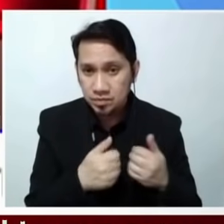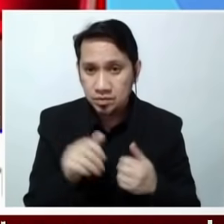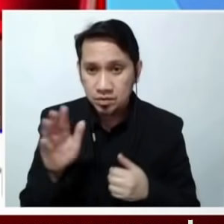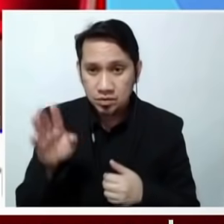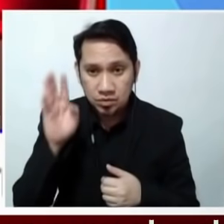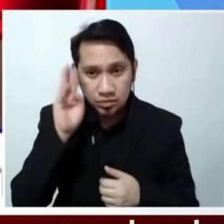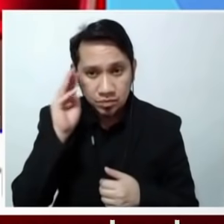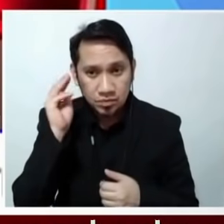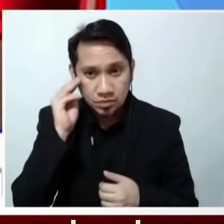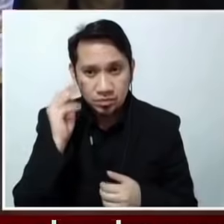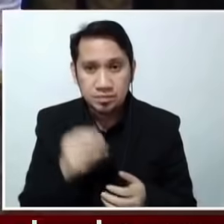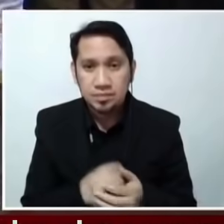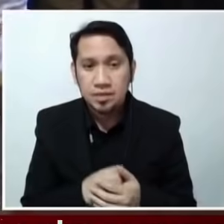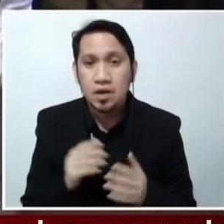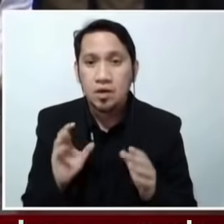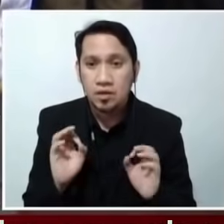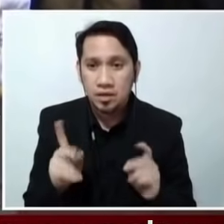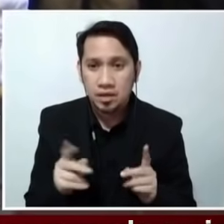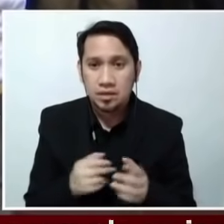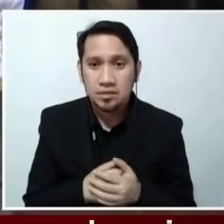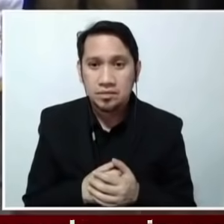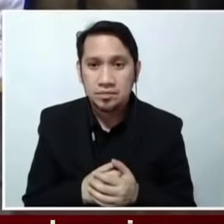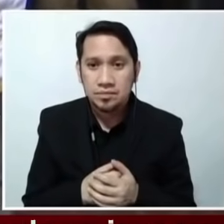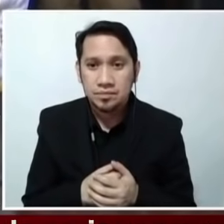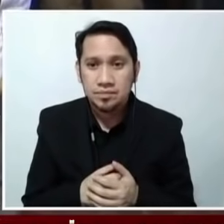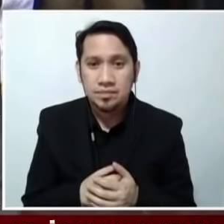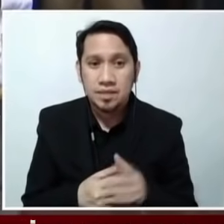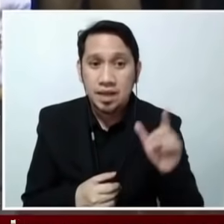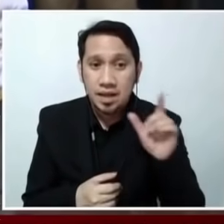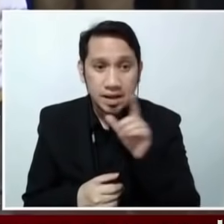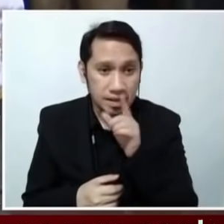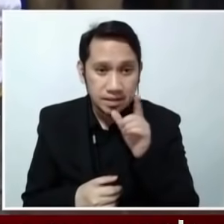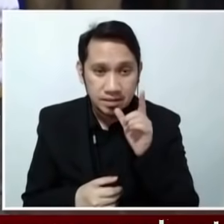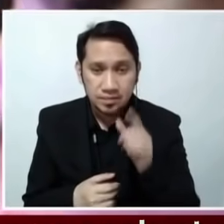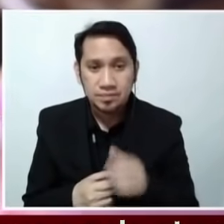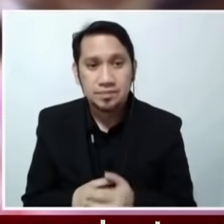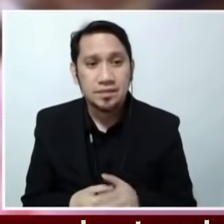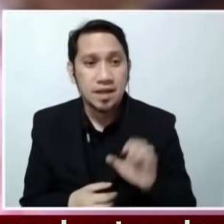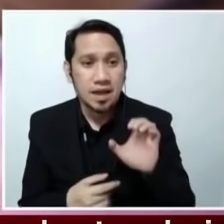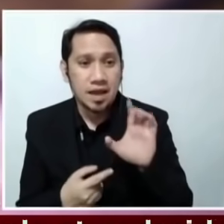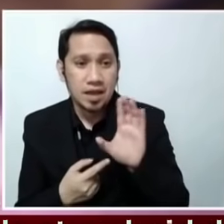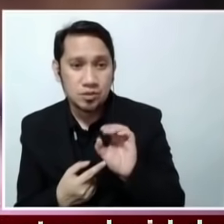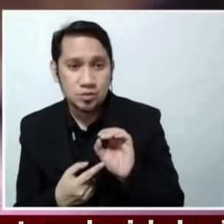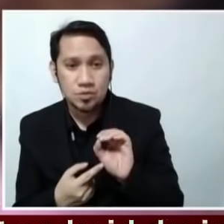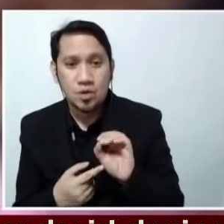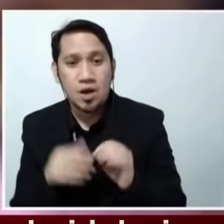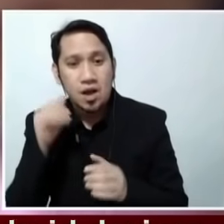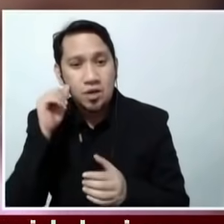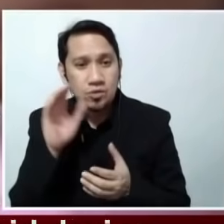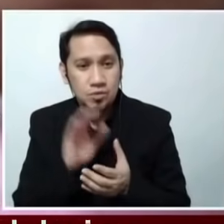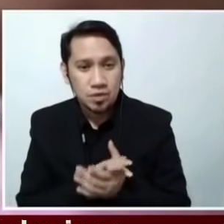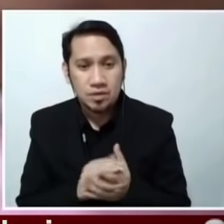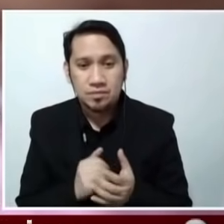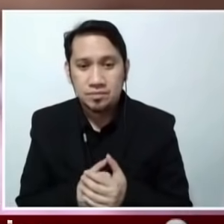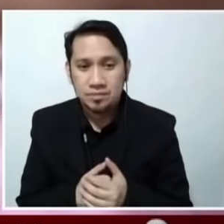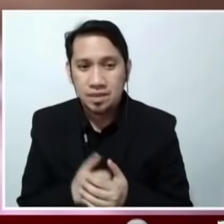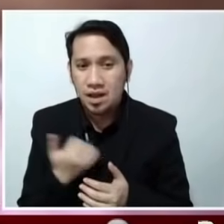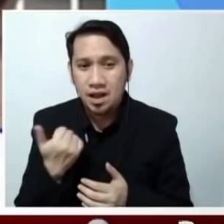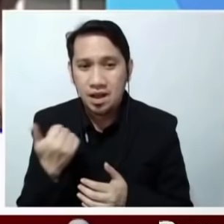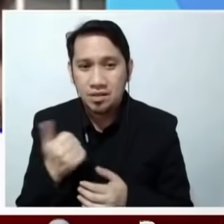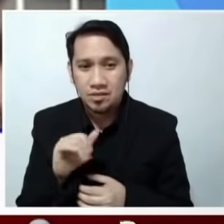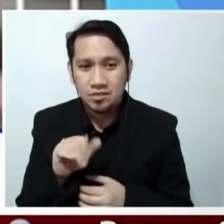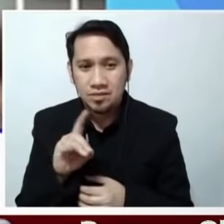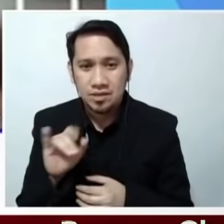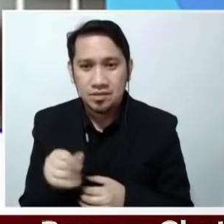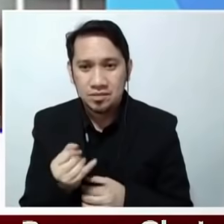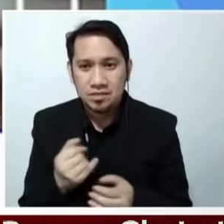si Senator Bongbong. Alright, so Lenny Robredo. Extraordinary housewife. Another adjective. Hindi